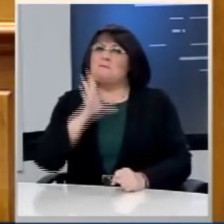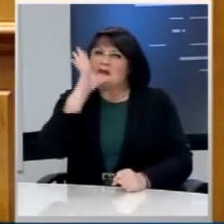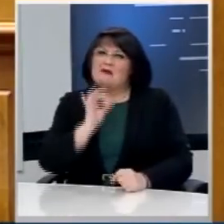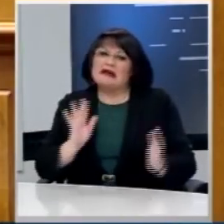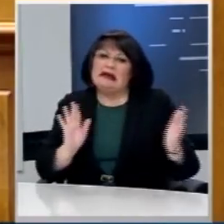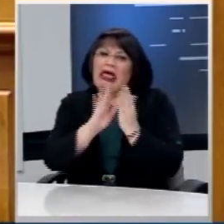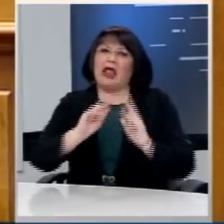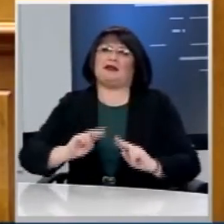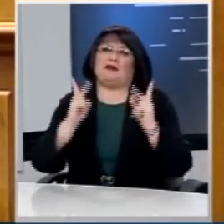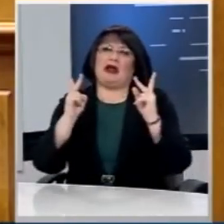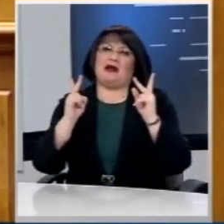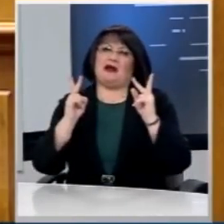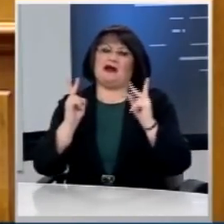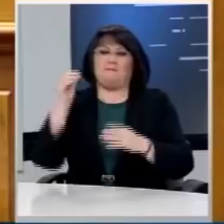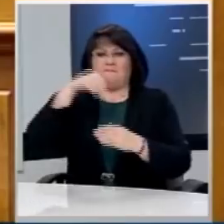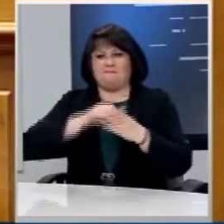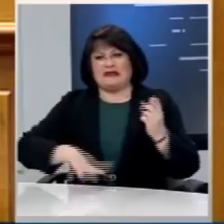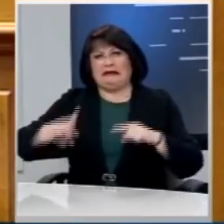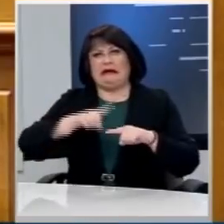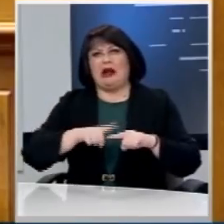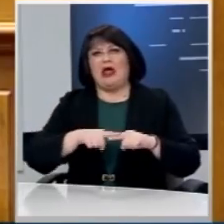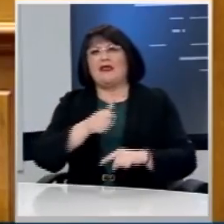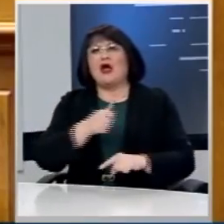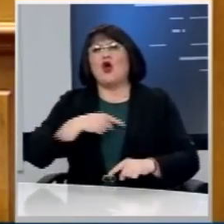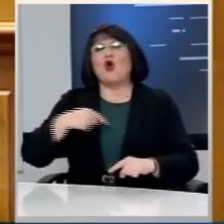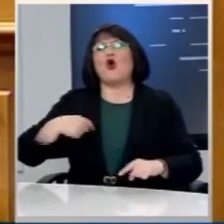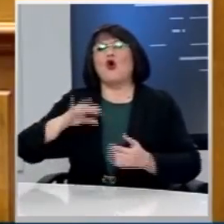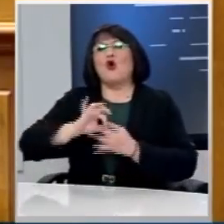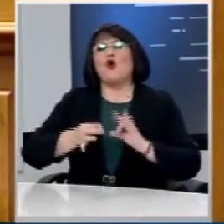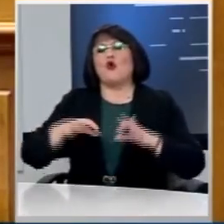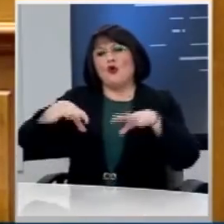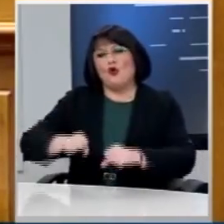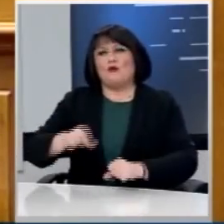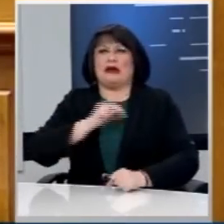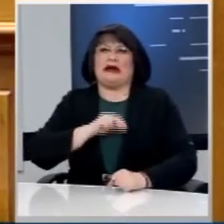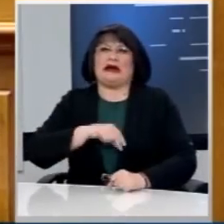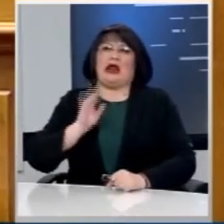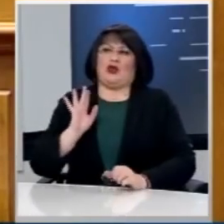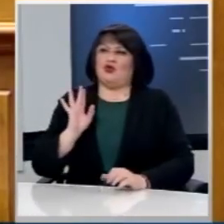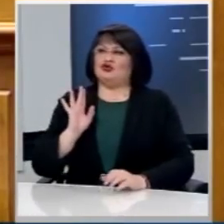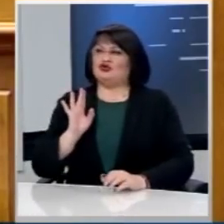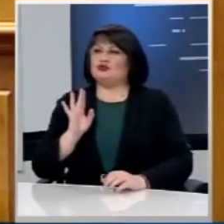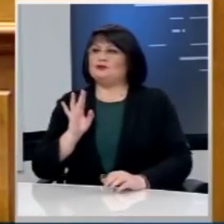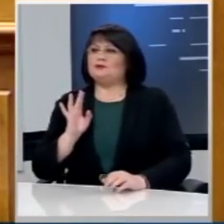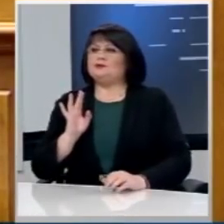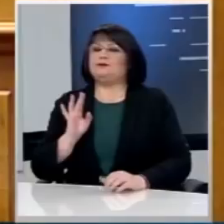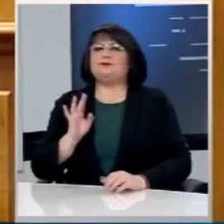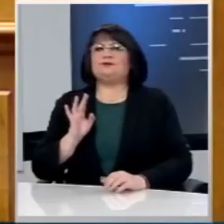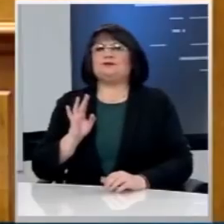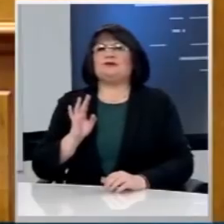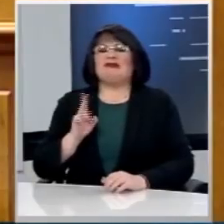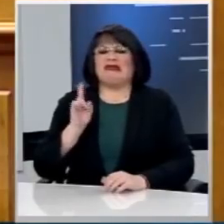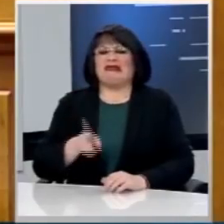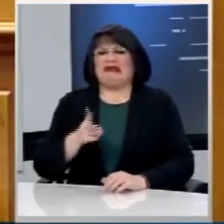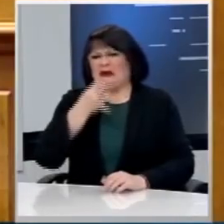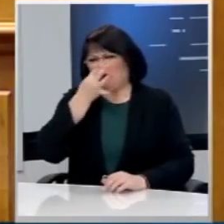πραγματικούς αντιπάλους μέσα στη χώρα, που είναι οι μονοπωλιακοί όμιλοι και το κέρδος τους, που είναι το διεφθαρμένο